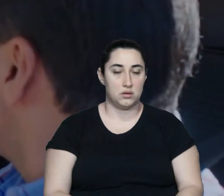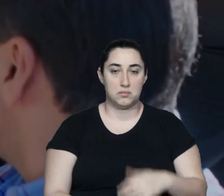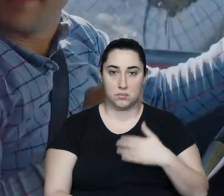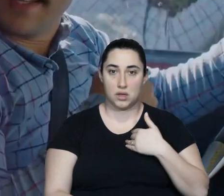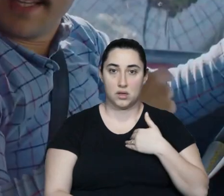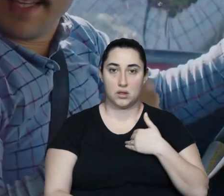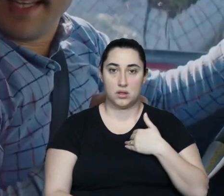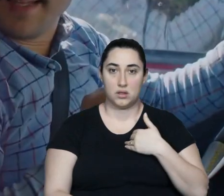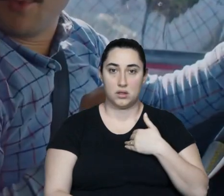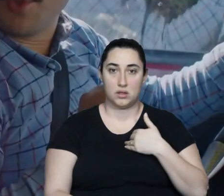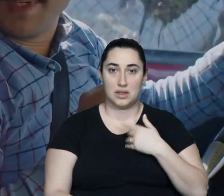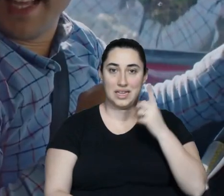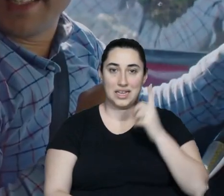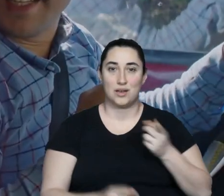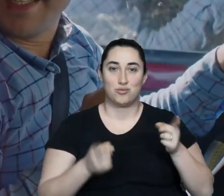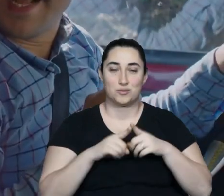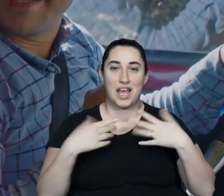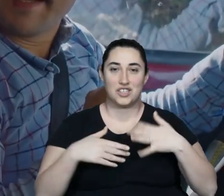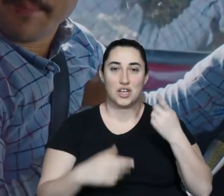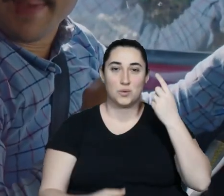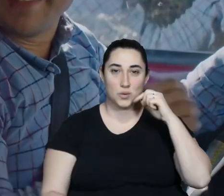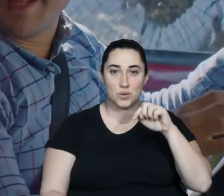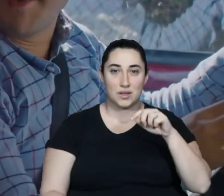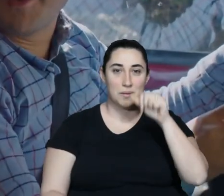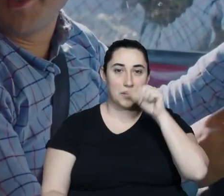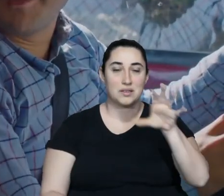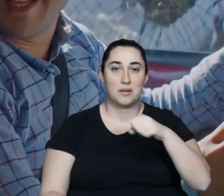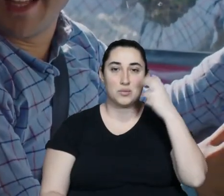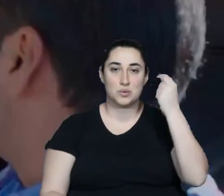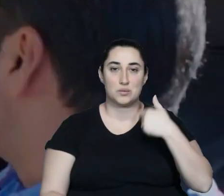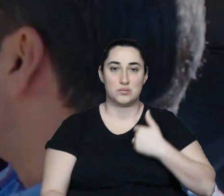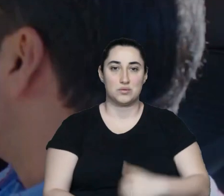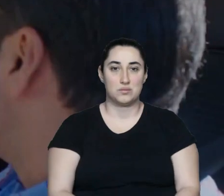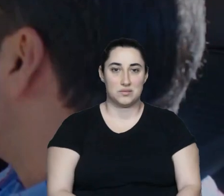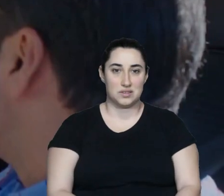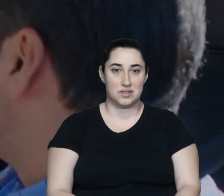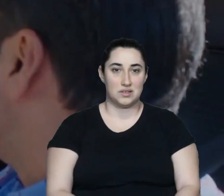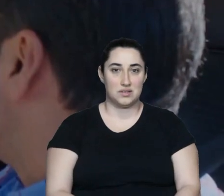Ben ilk buluşmanın heyecanıyla benzin almayı unutmuşum da.